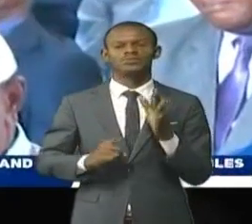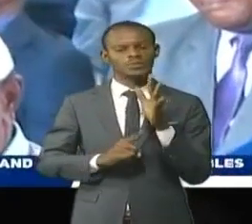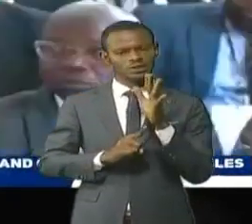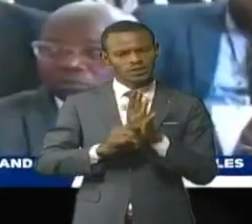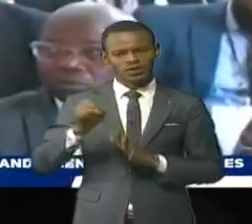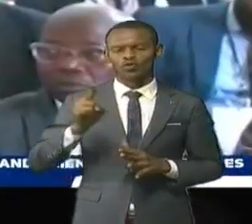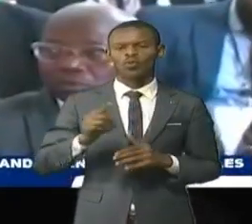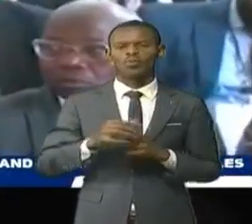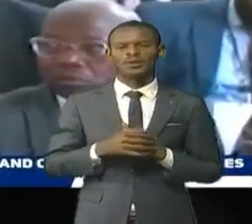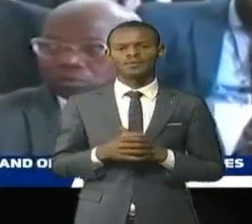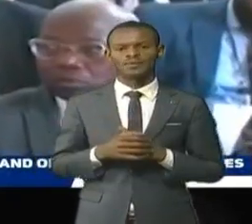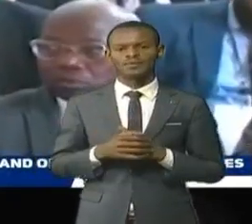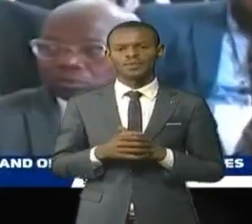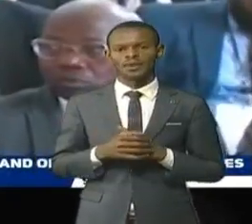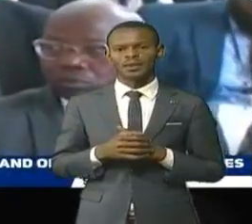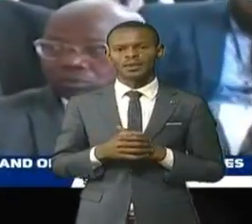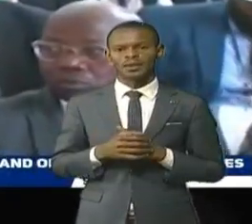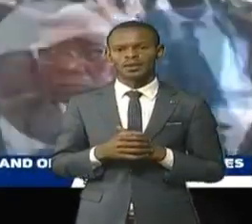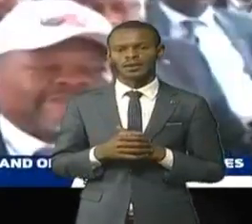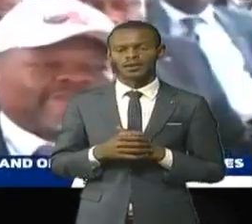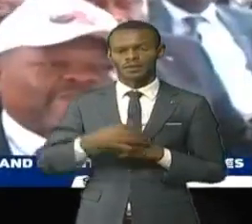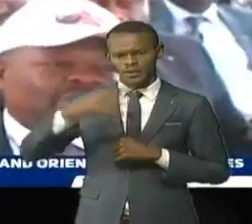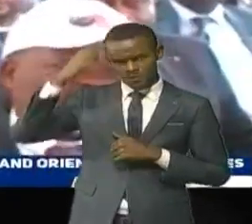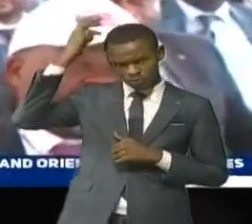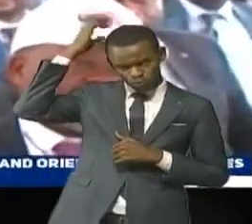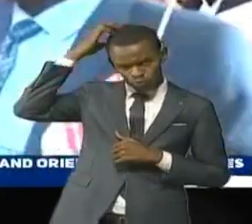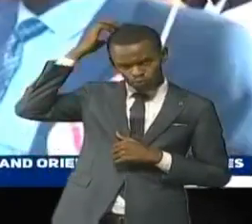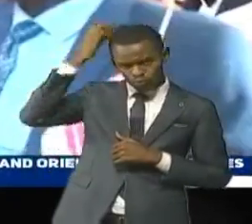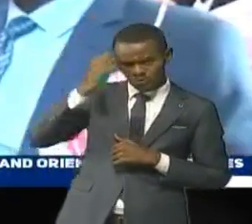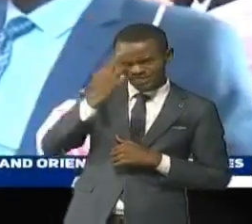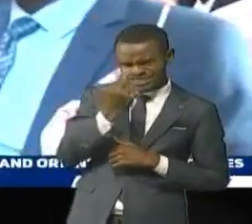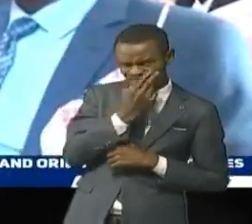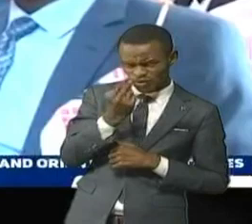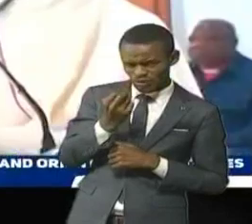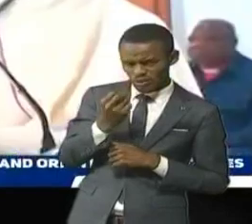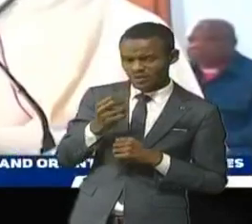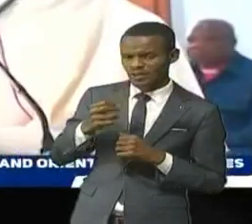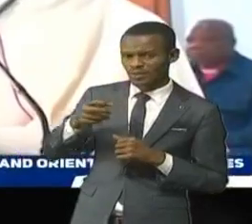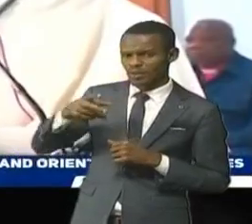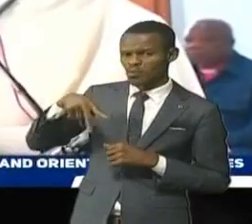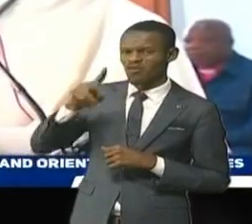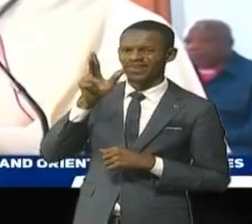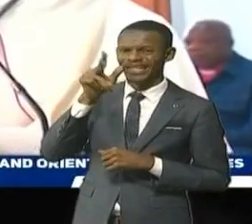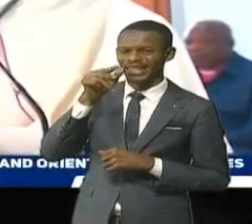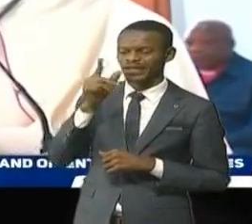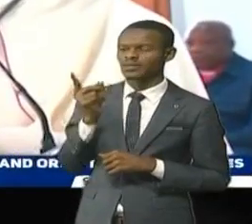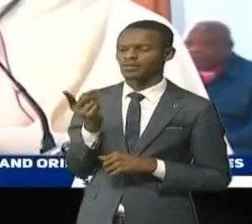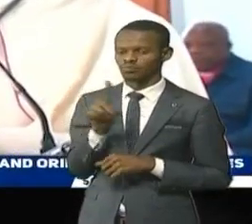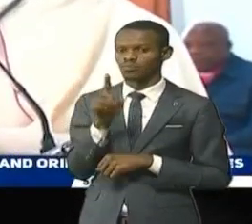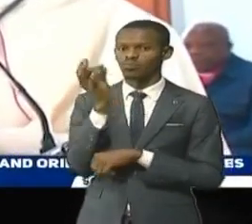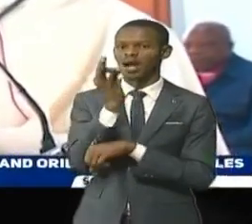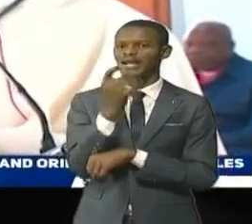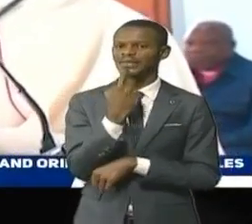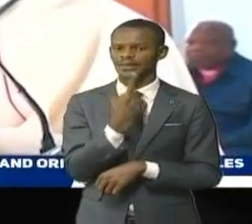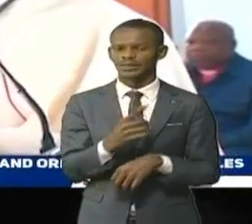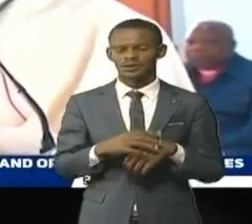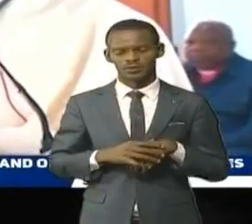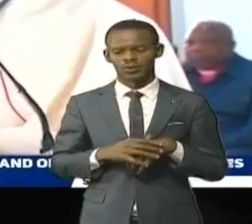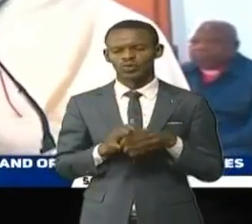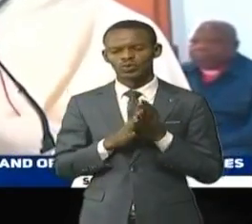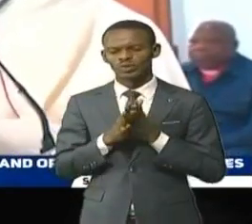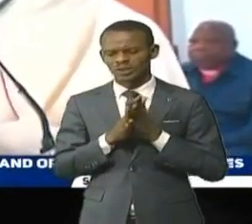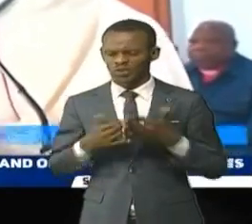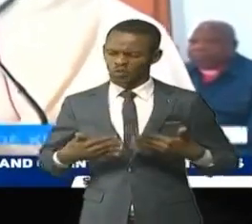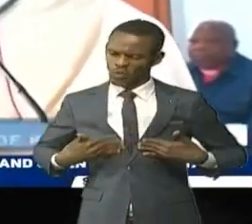forum, l'archevêque de Kisangani, Mgr Marcel Outembitapa, Martel. Et tous nos frères et sœurs de l'espace Grand